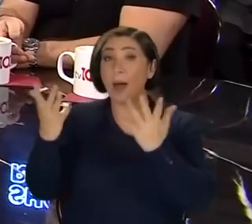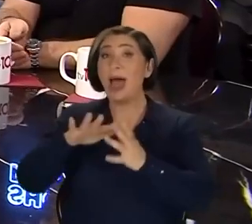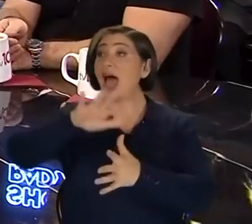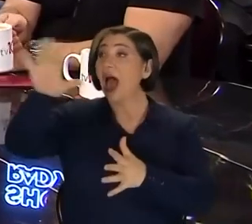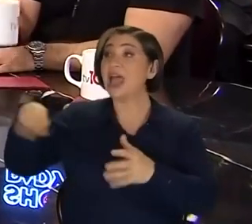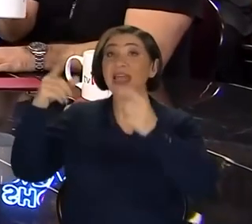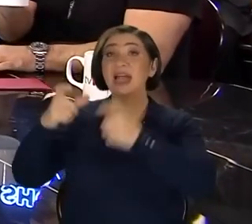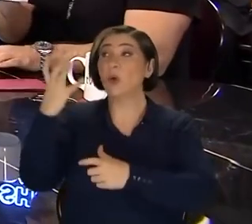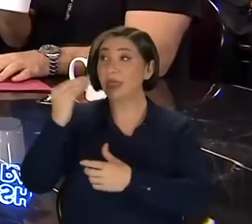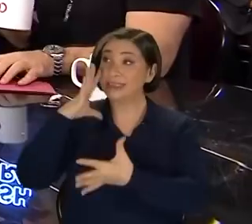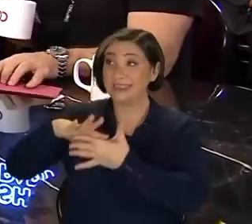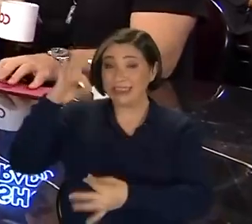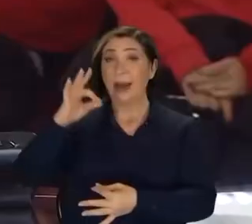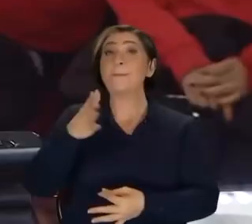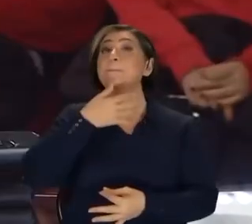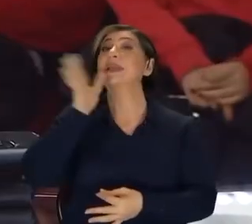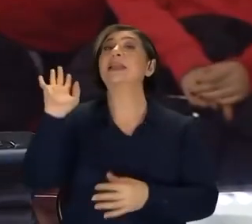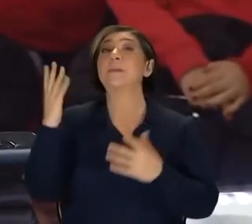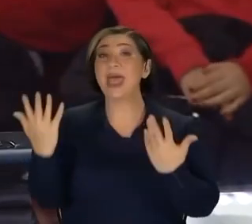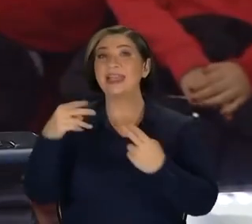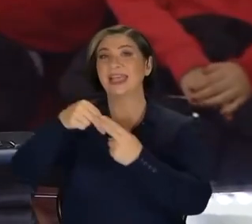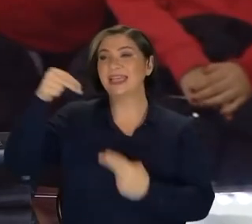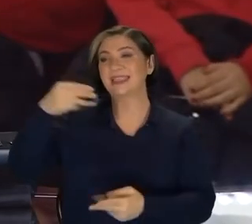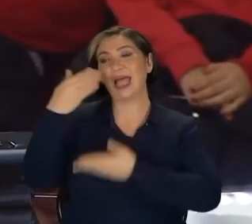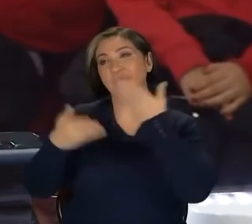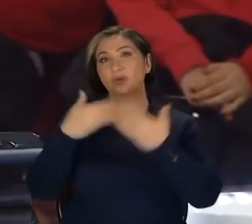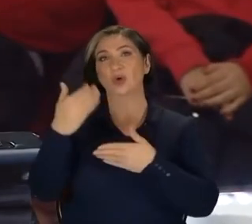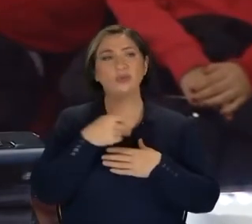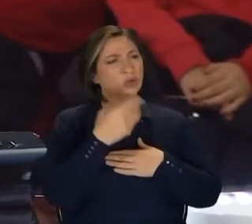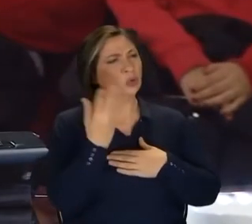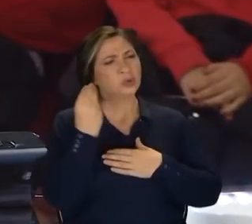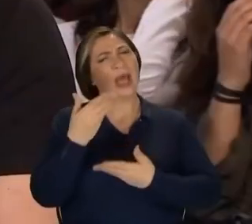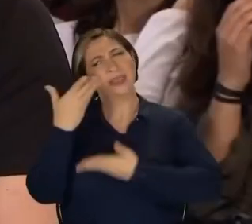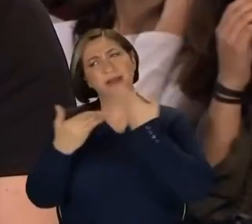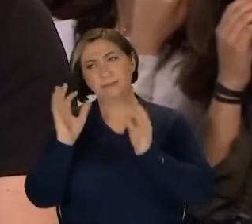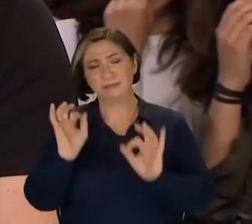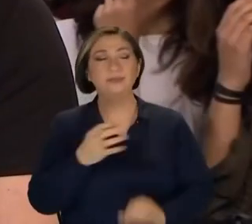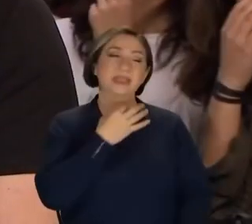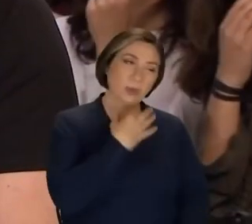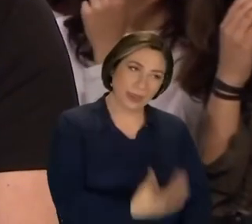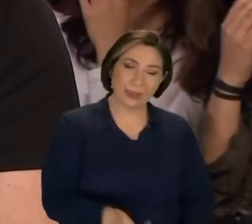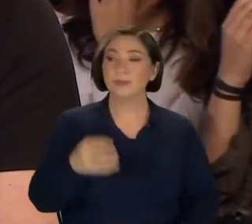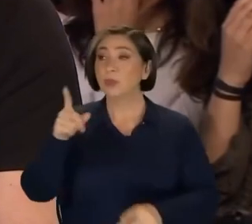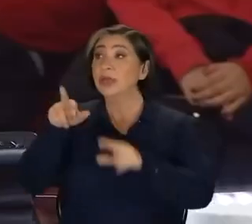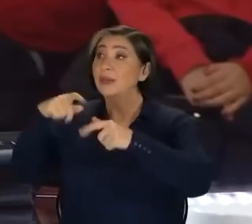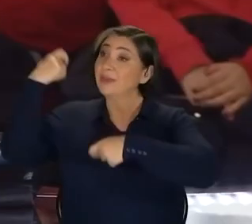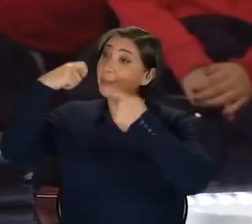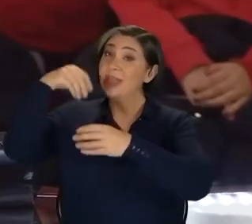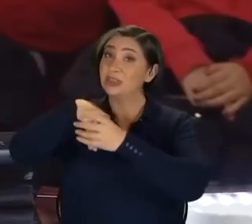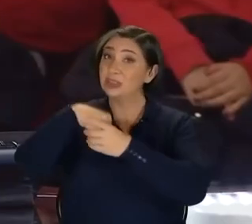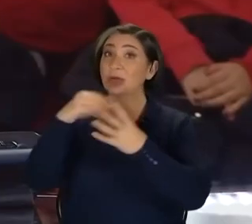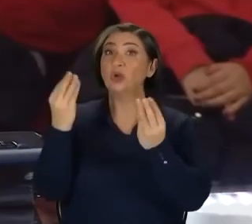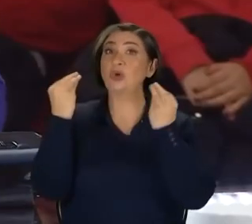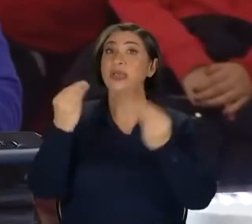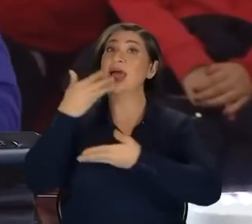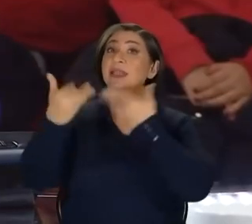her yerde olan insanların bilinmeyen hikayesini anlatıyor. Bu çok güzel bir tarif bence. Teşekkür ederim. Ya bu tür filmler için de